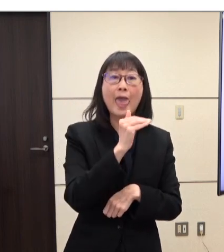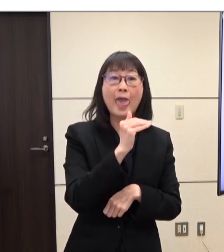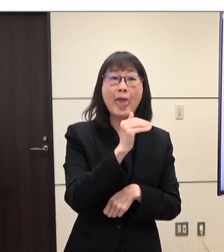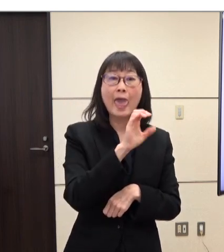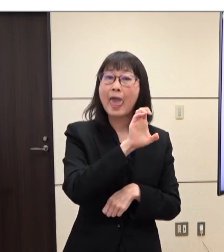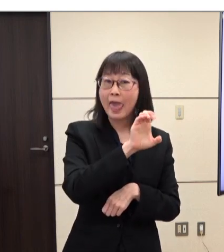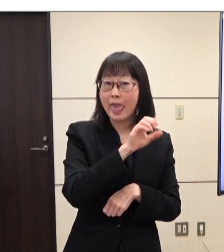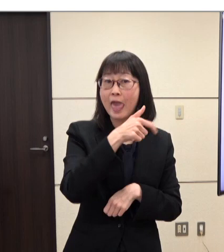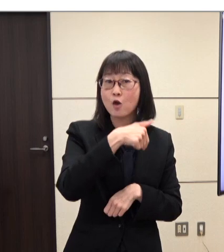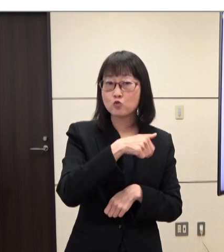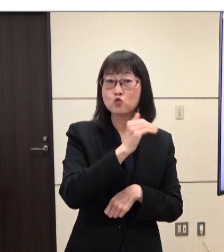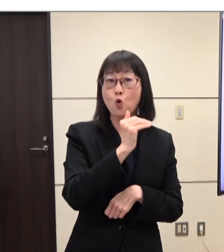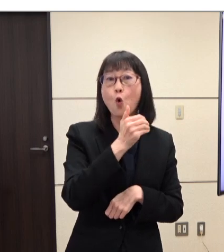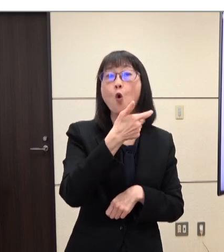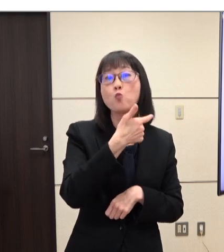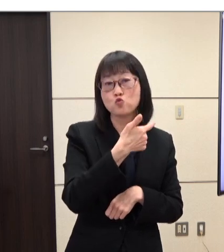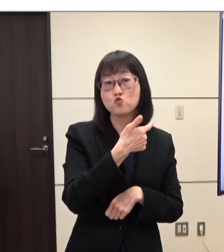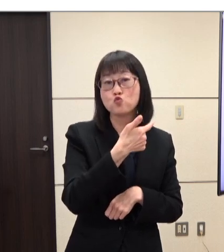名前で